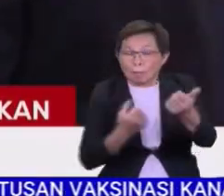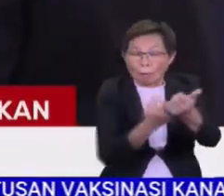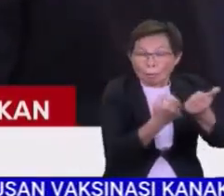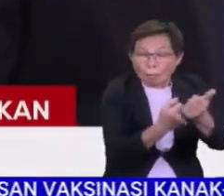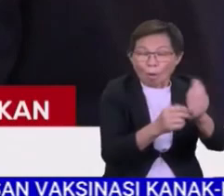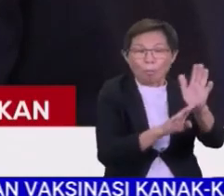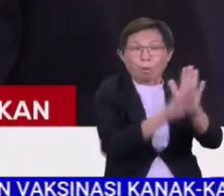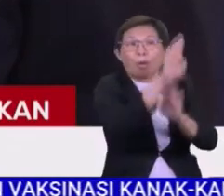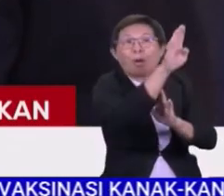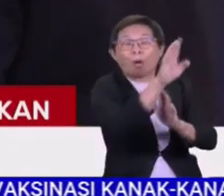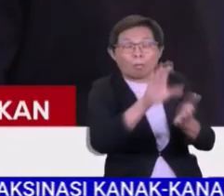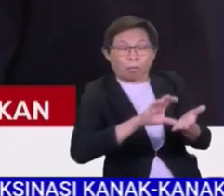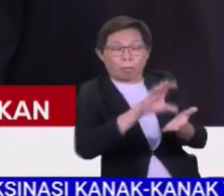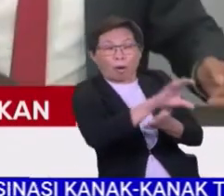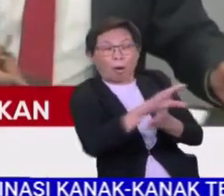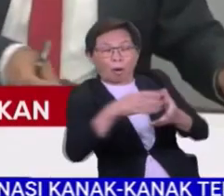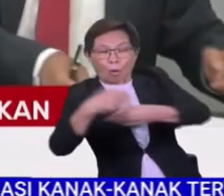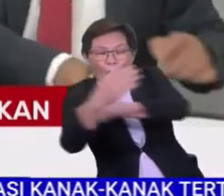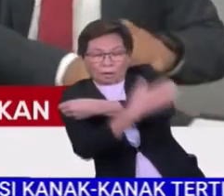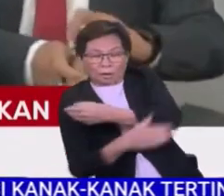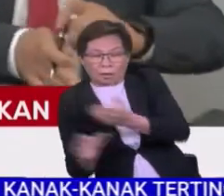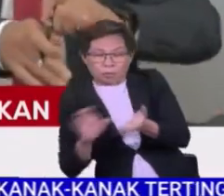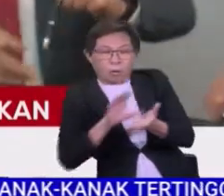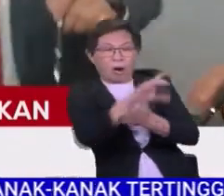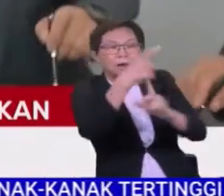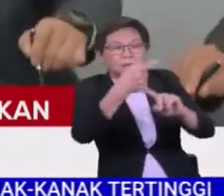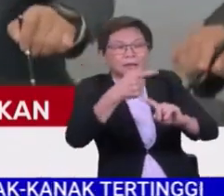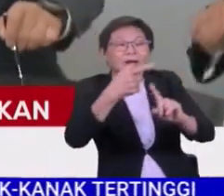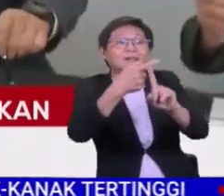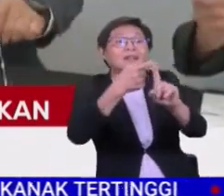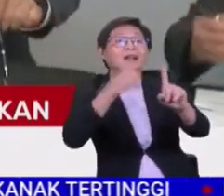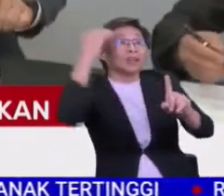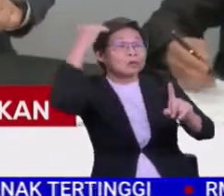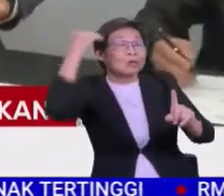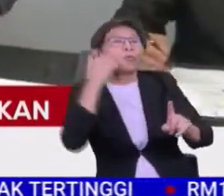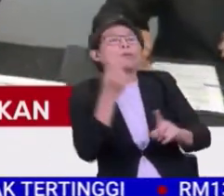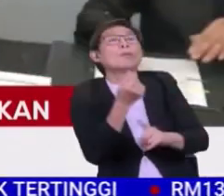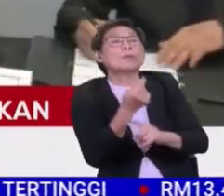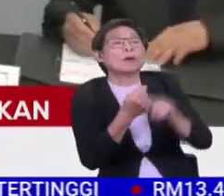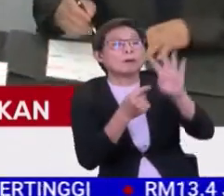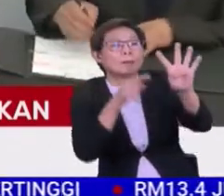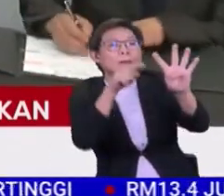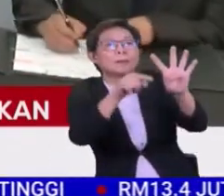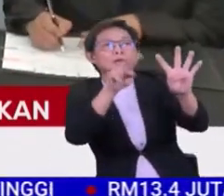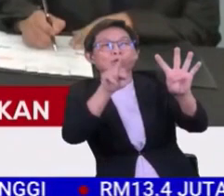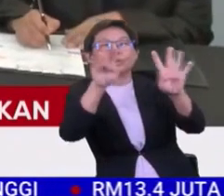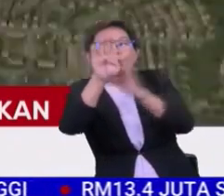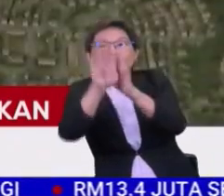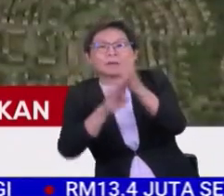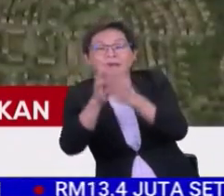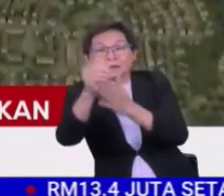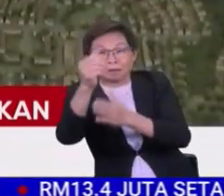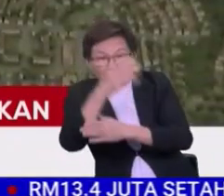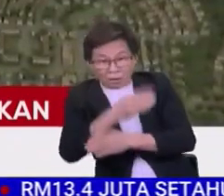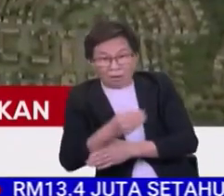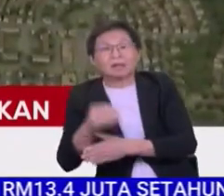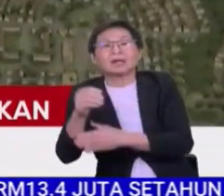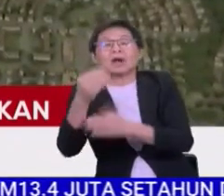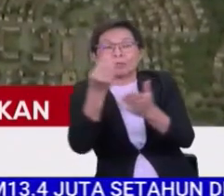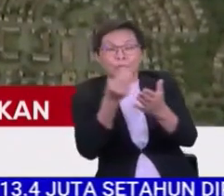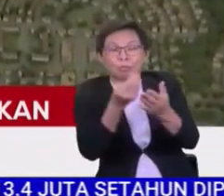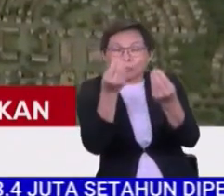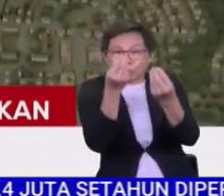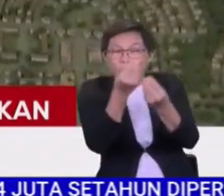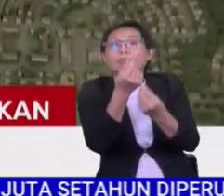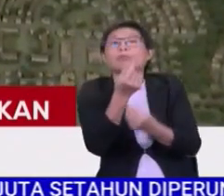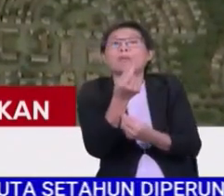kepada lonjakan nilai pelaburan asing adalah dari Korea Selatan dengan nilai 4.2 bilion yang juga nilai